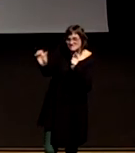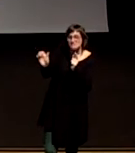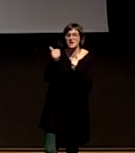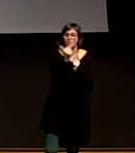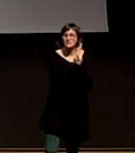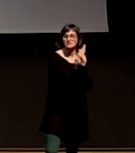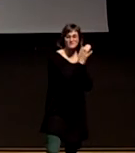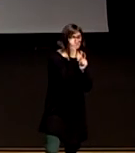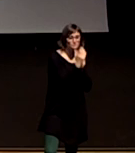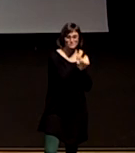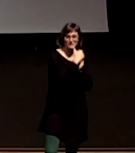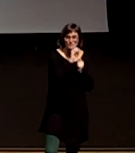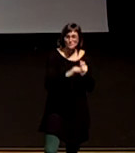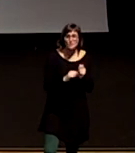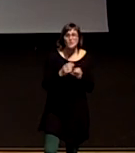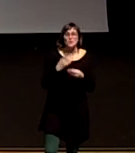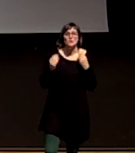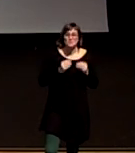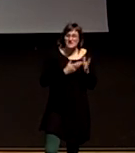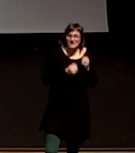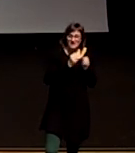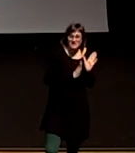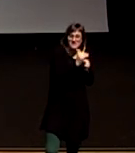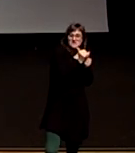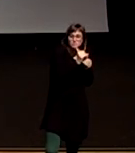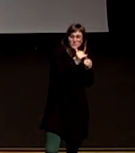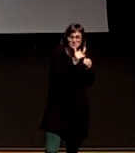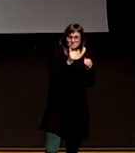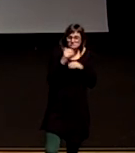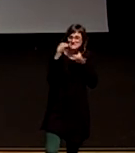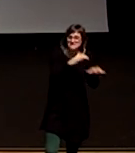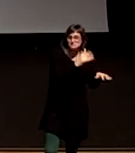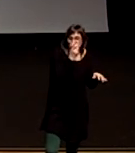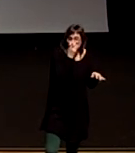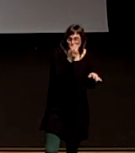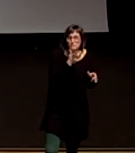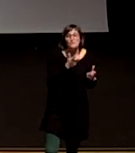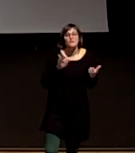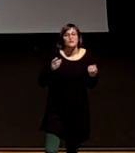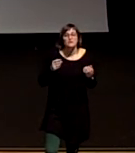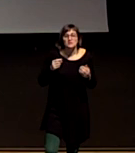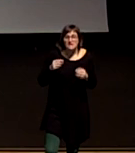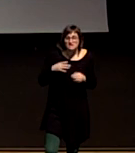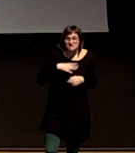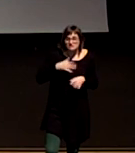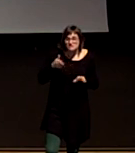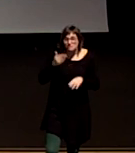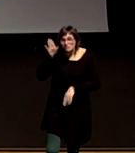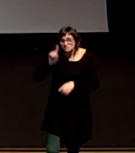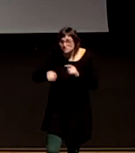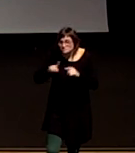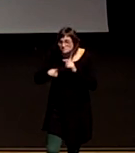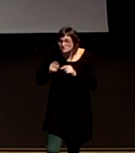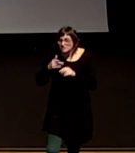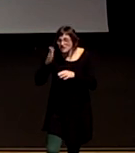que dès qu'on installe un effort on va se retrouver d'une invasion pigeons et si par exemple il ya des ex des espèces prédatrices de pigeons à la limite ça serait